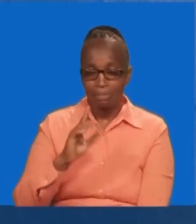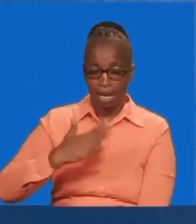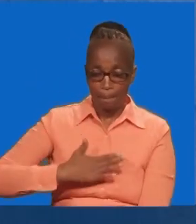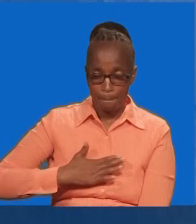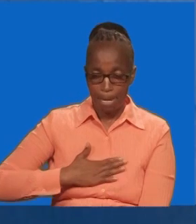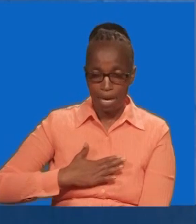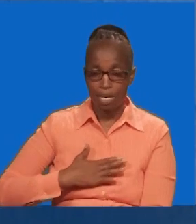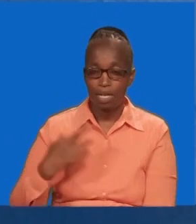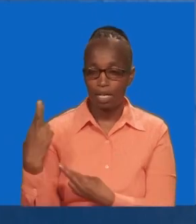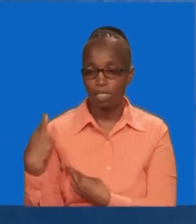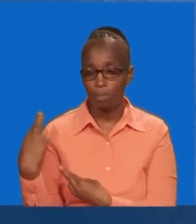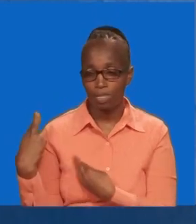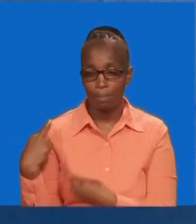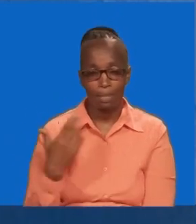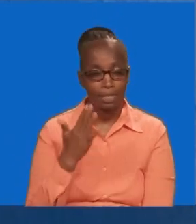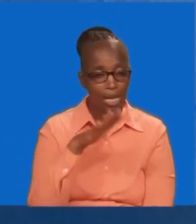It is my responsibility.